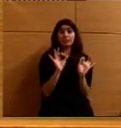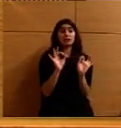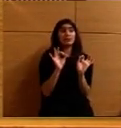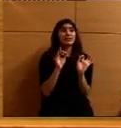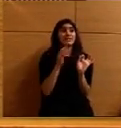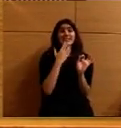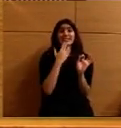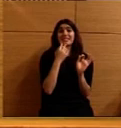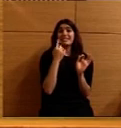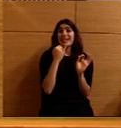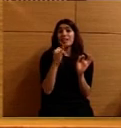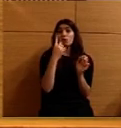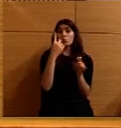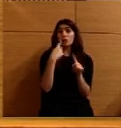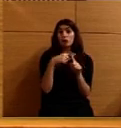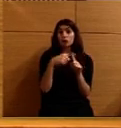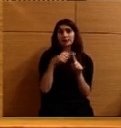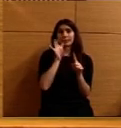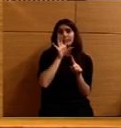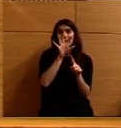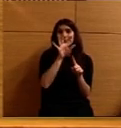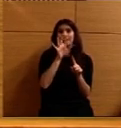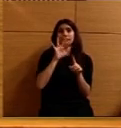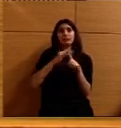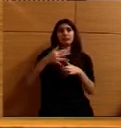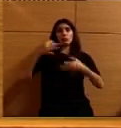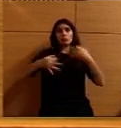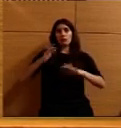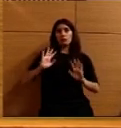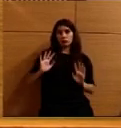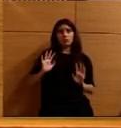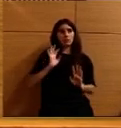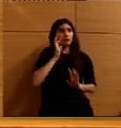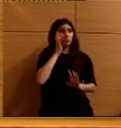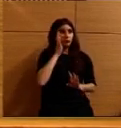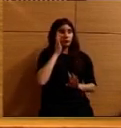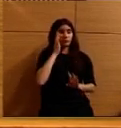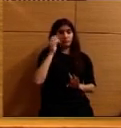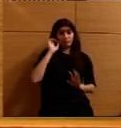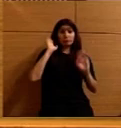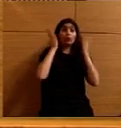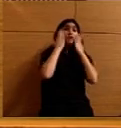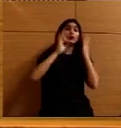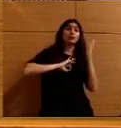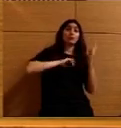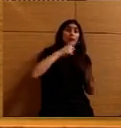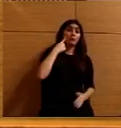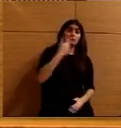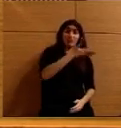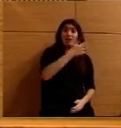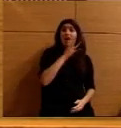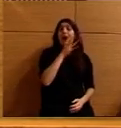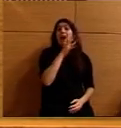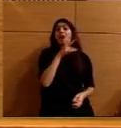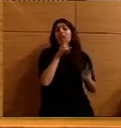hi ha una cosa en aquest país que és agradable, és l'encaix jurídic de les coses. No fa falta que li diga com estan en el Congrés els diputats en aquest moment